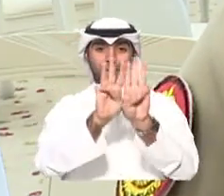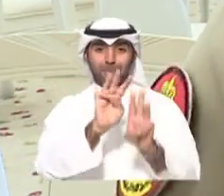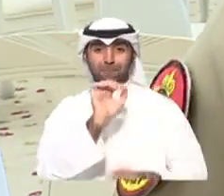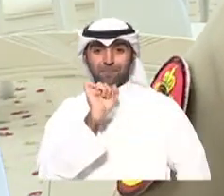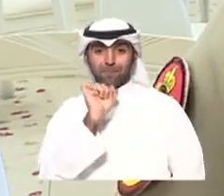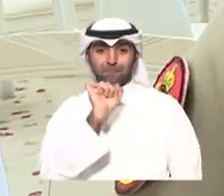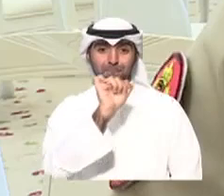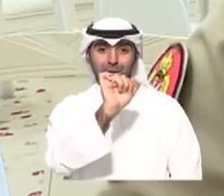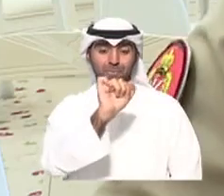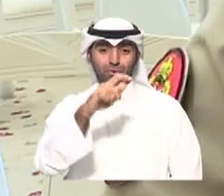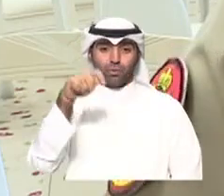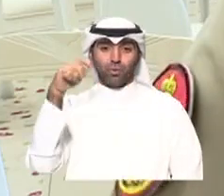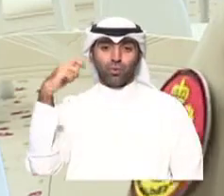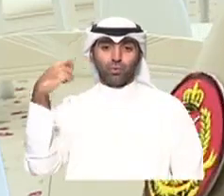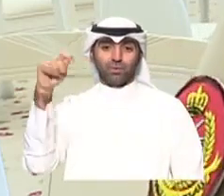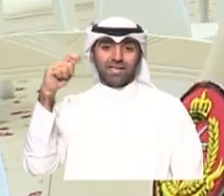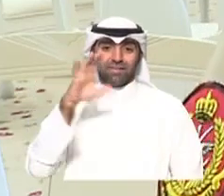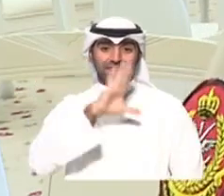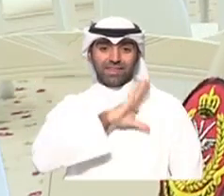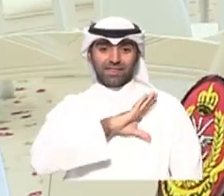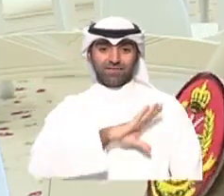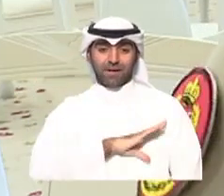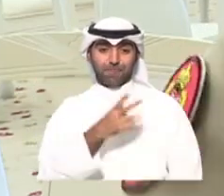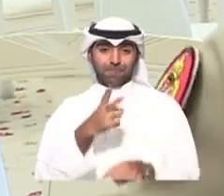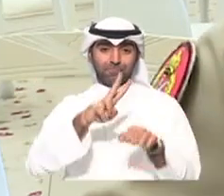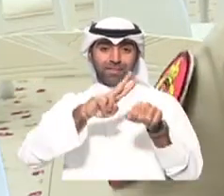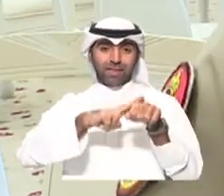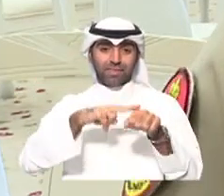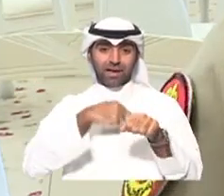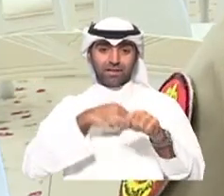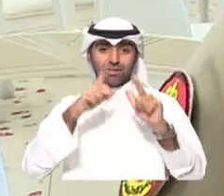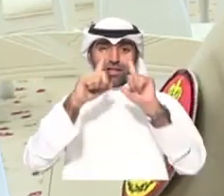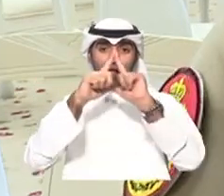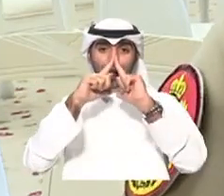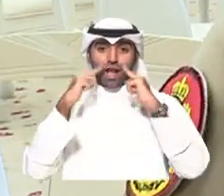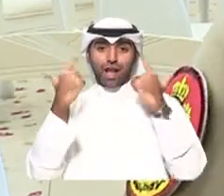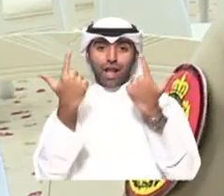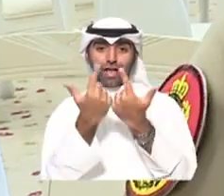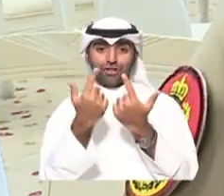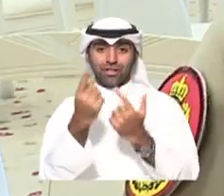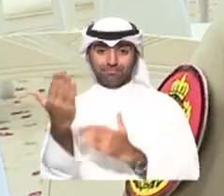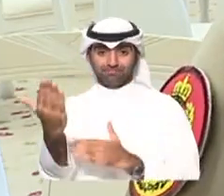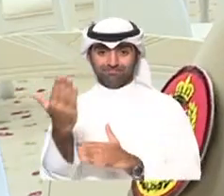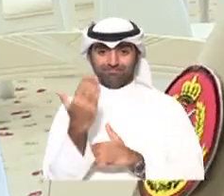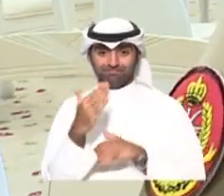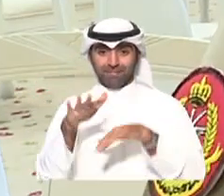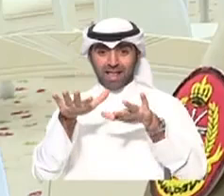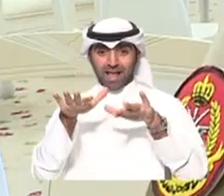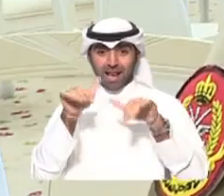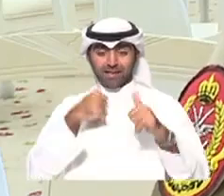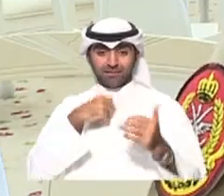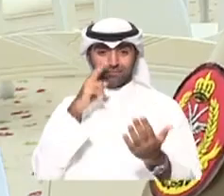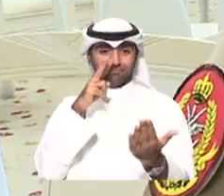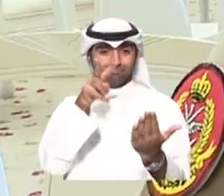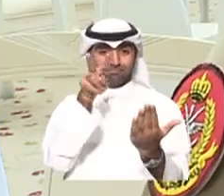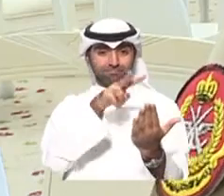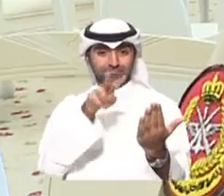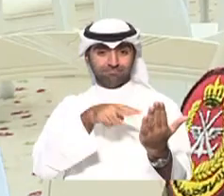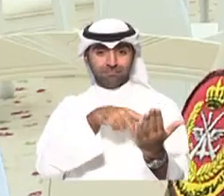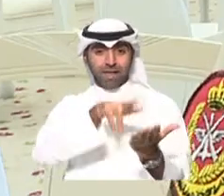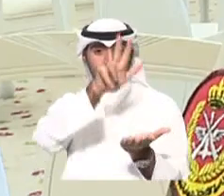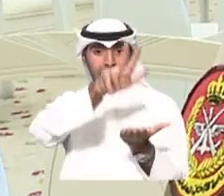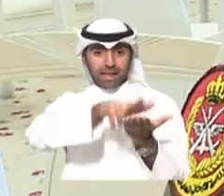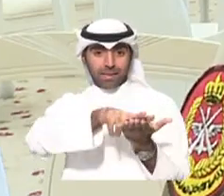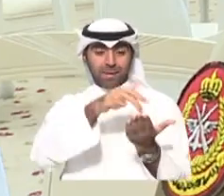الأمنية نرسلها إلى اللجان الطبية، بعد اللجان الطبية يتم لها مقابلة نهائية، مقابلة شخصية